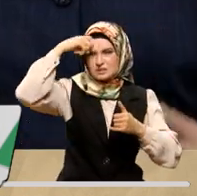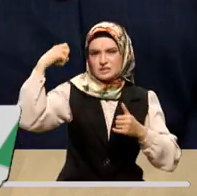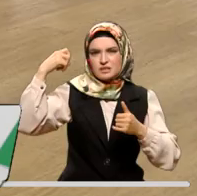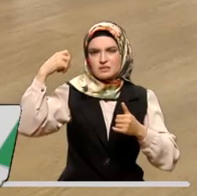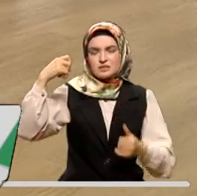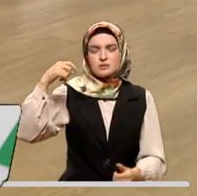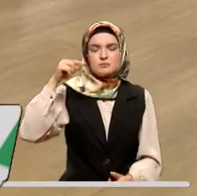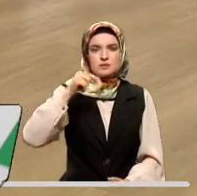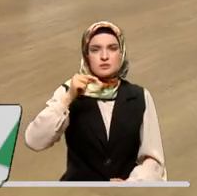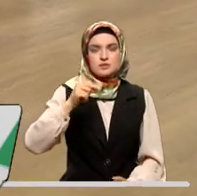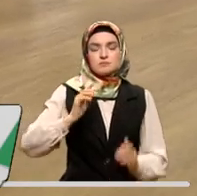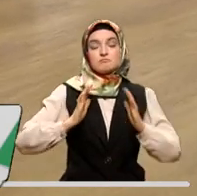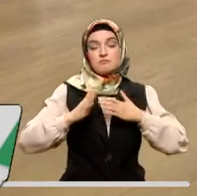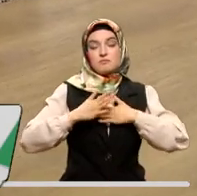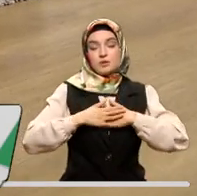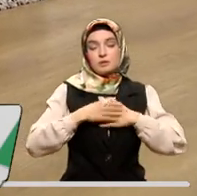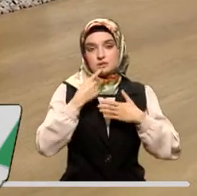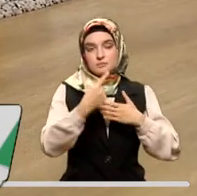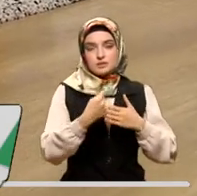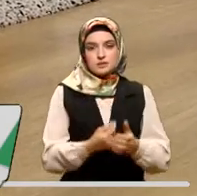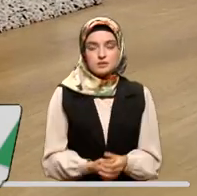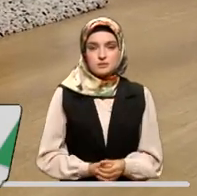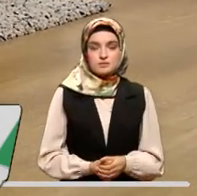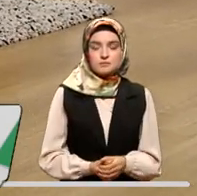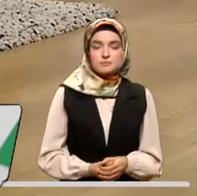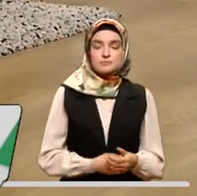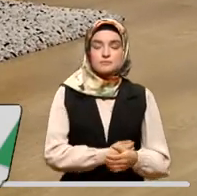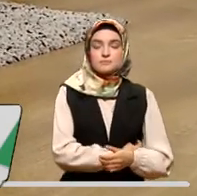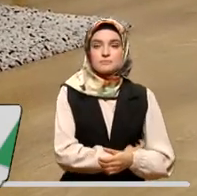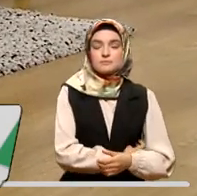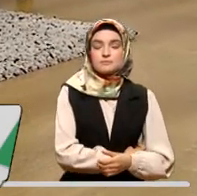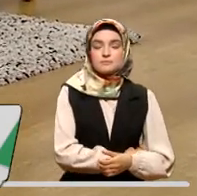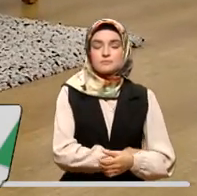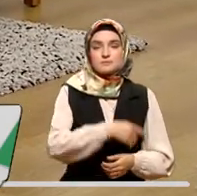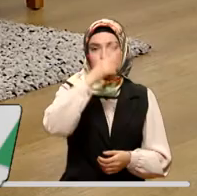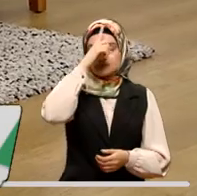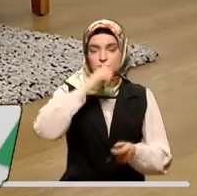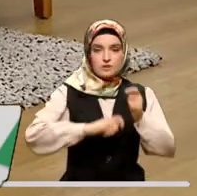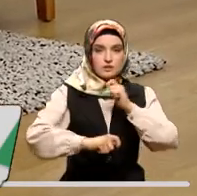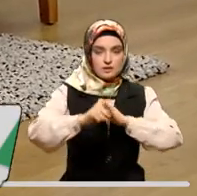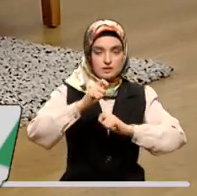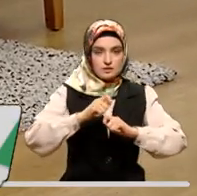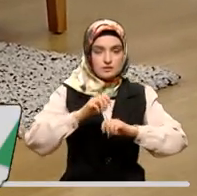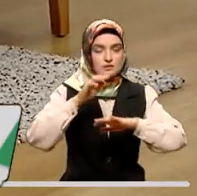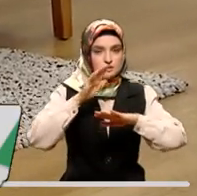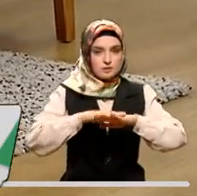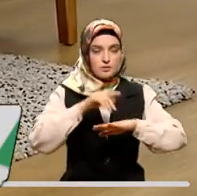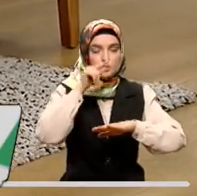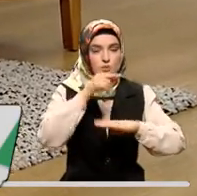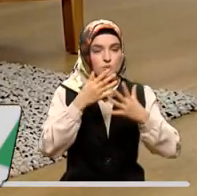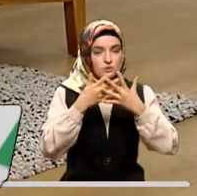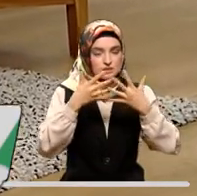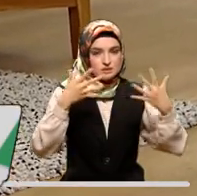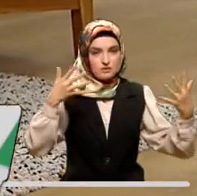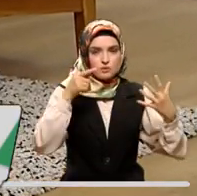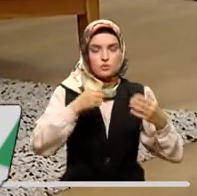geldi. Şimdi de bir namaz ibadetiyle. Bilsin veya bilmesin. Sadece hareketleri, davranışları bile yerine getirse o safta